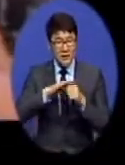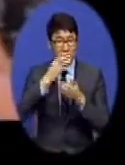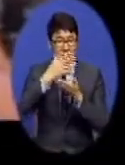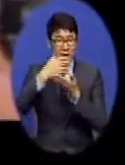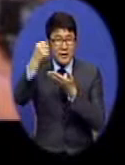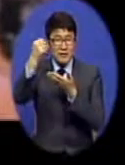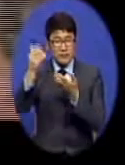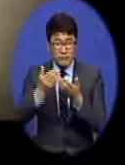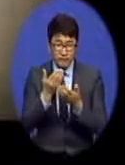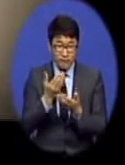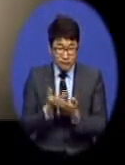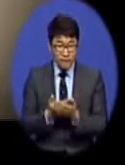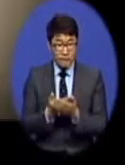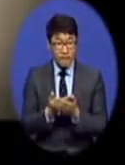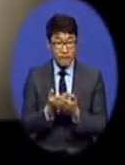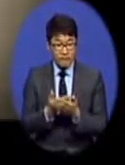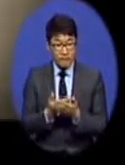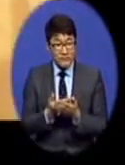나를 받아줘